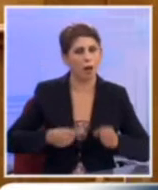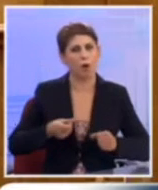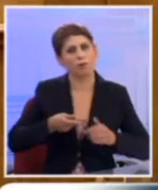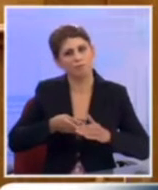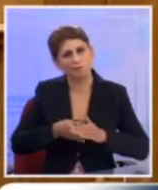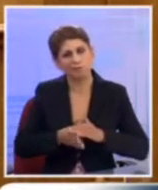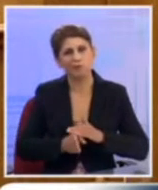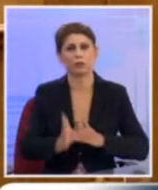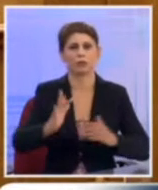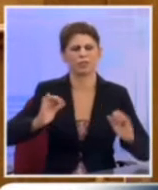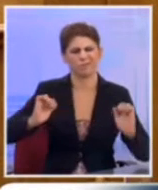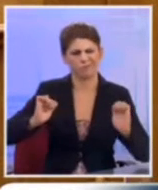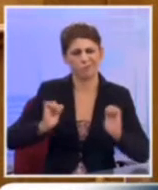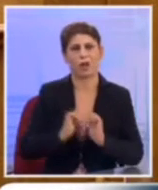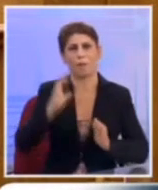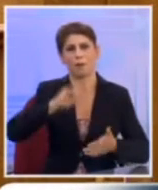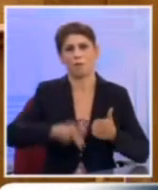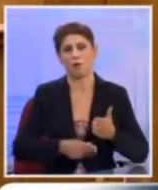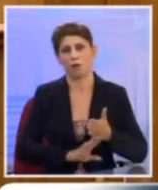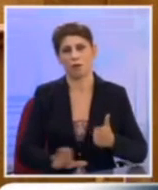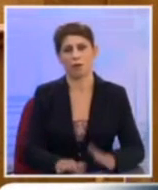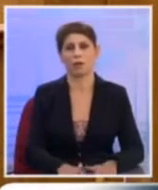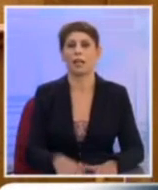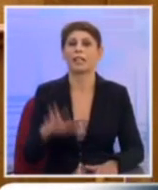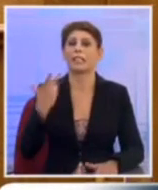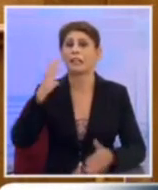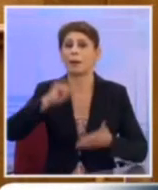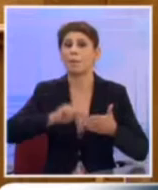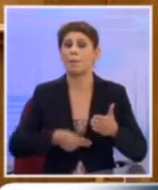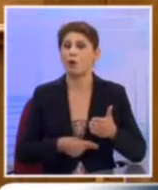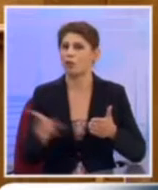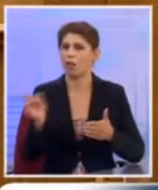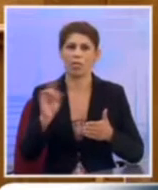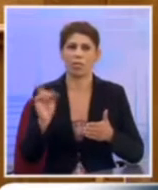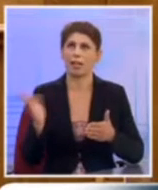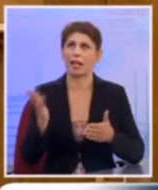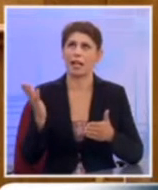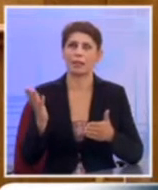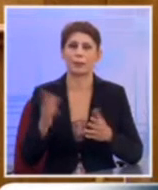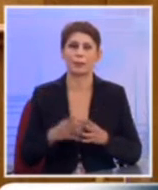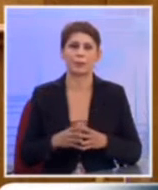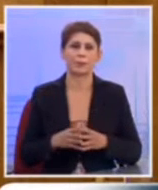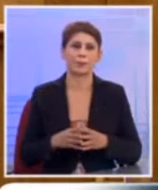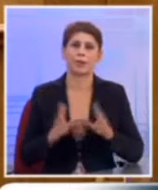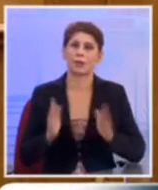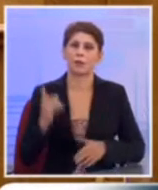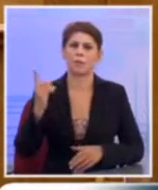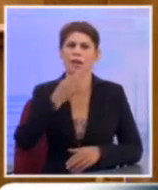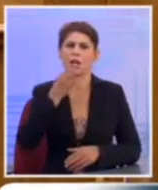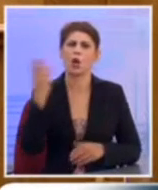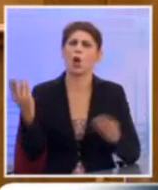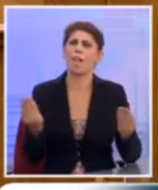τη μέγενη των μνημονίων. Γιατί το μνημόνιο δεν είναι κάτι το οποίο μπορεί με ένα λόγο, με μια